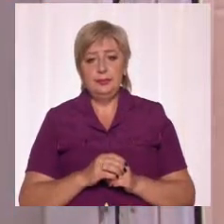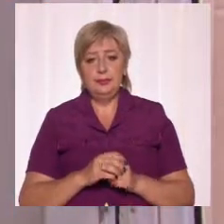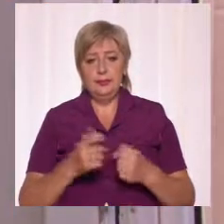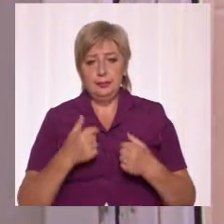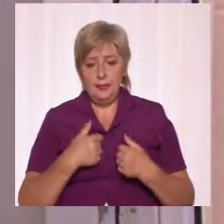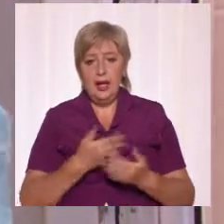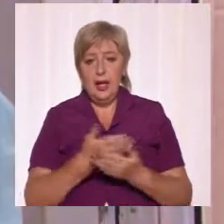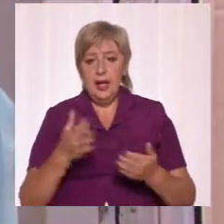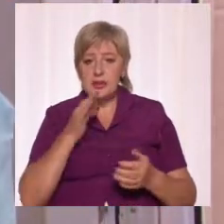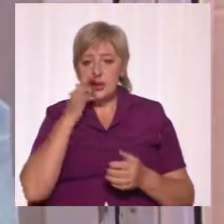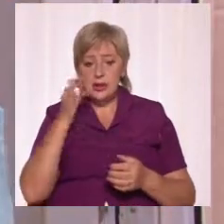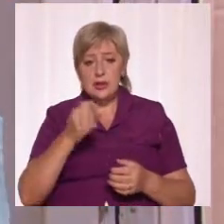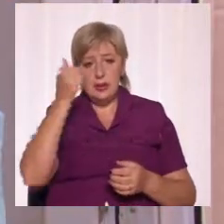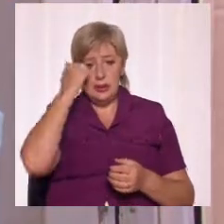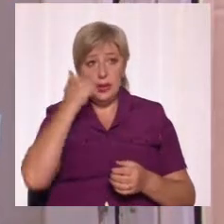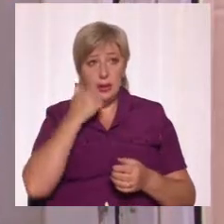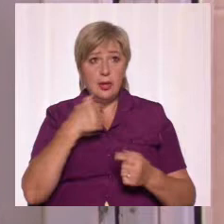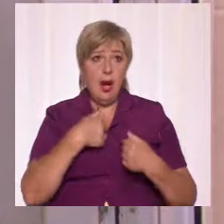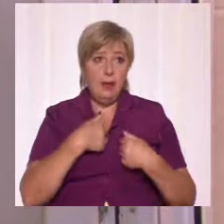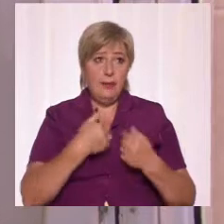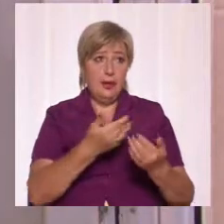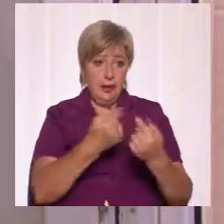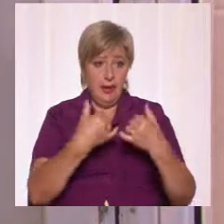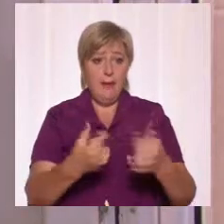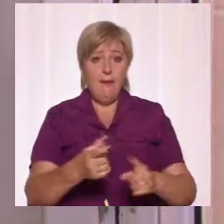Я їм кажу дякую, а він мені посміхається, це просто...